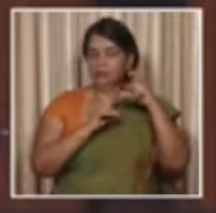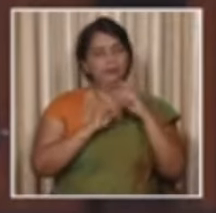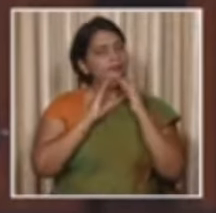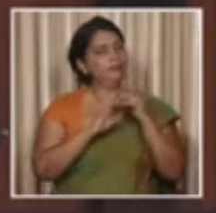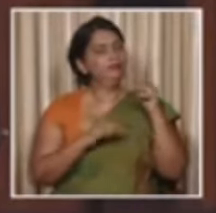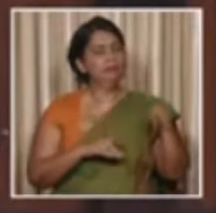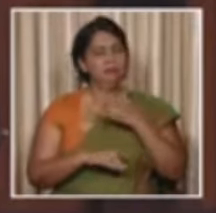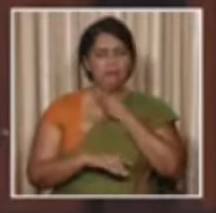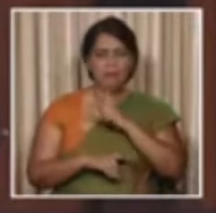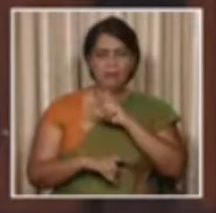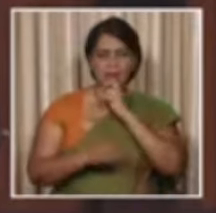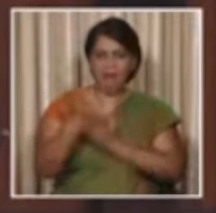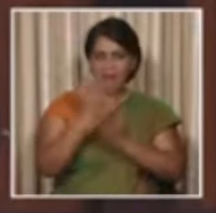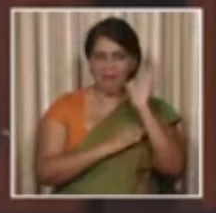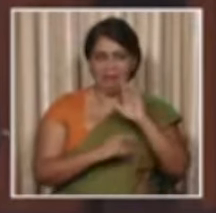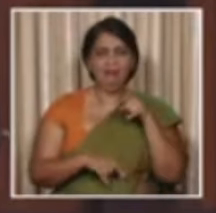गौरव नीति अमचर